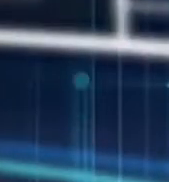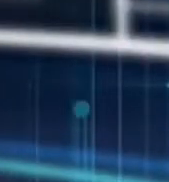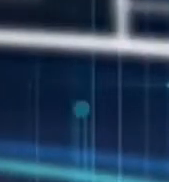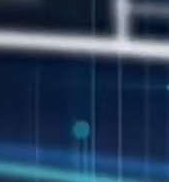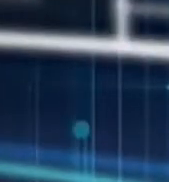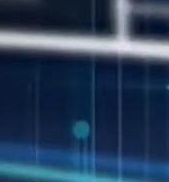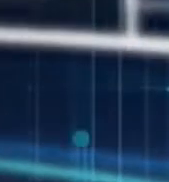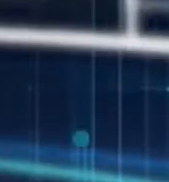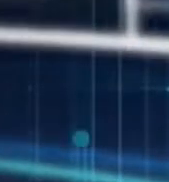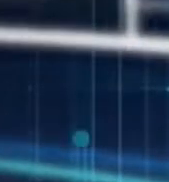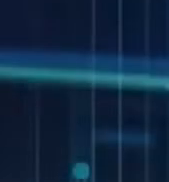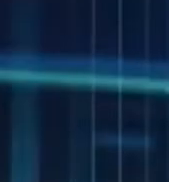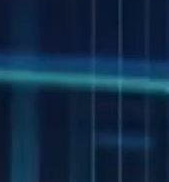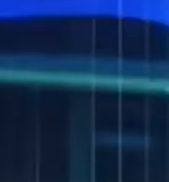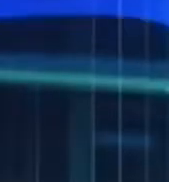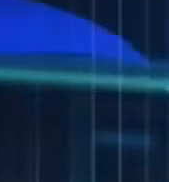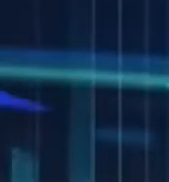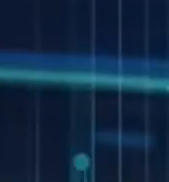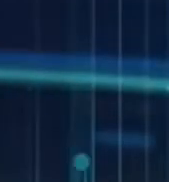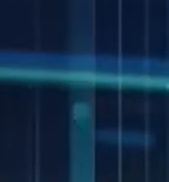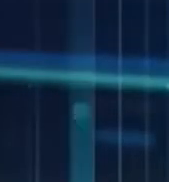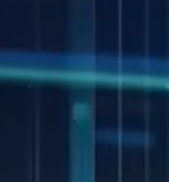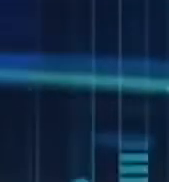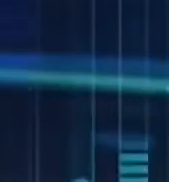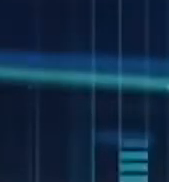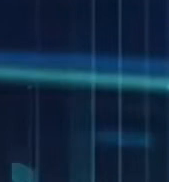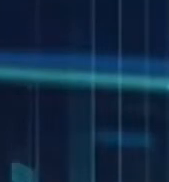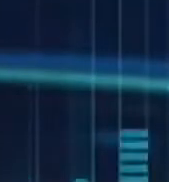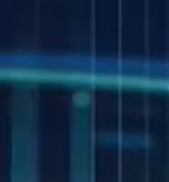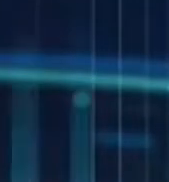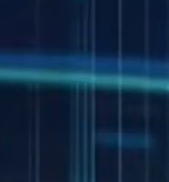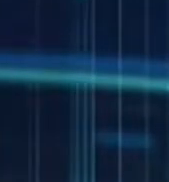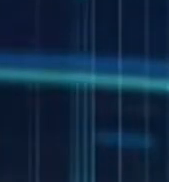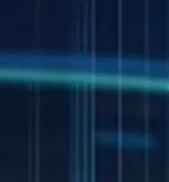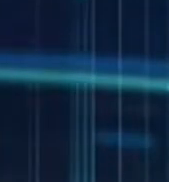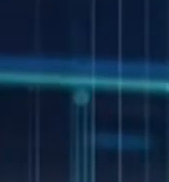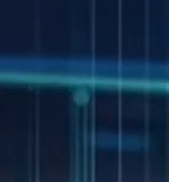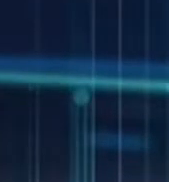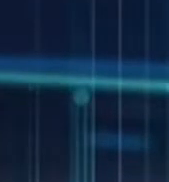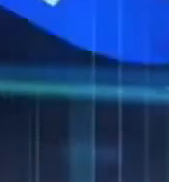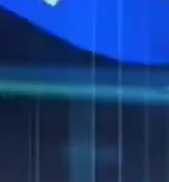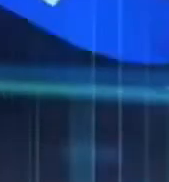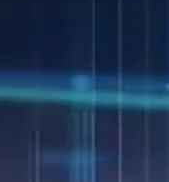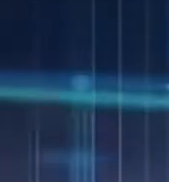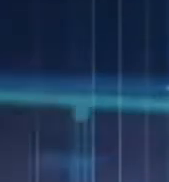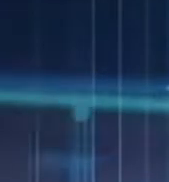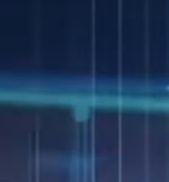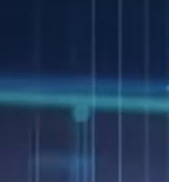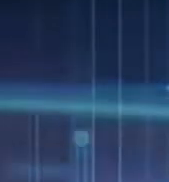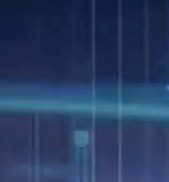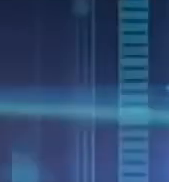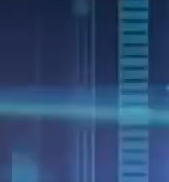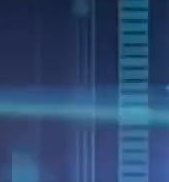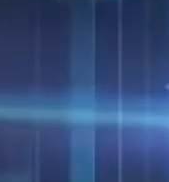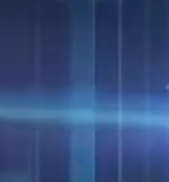Halo semuanya, aku Modi, maskot TV Digital Indonesia. Aku akan membantu semua orang